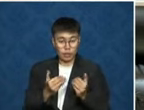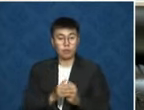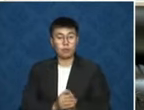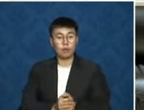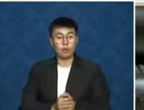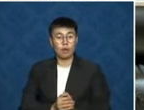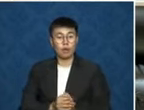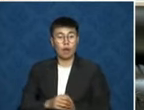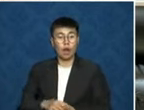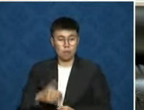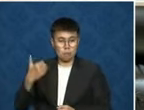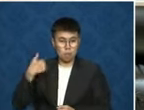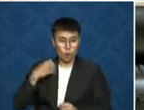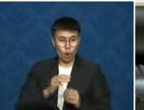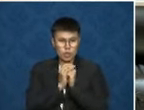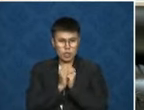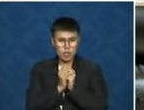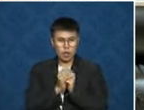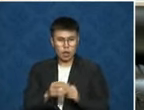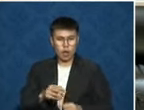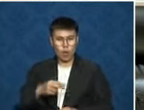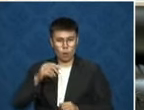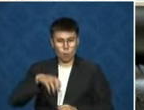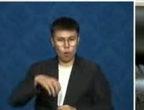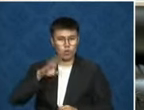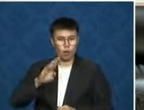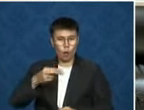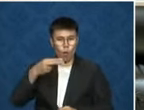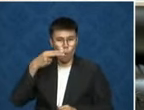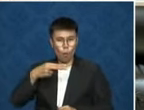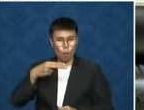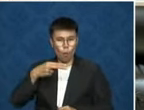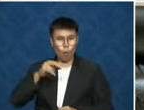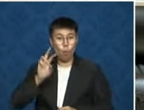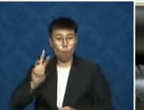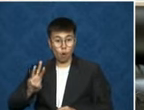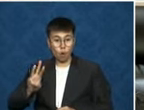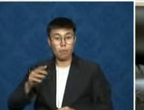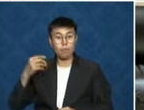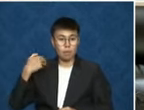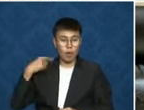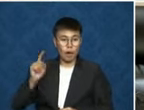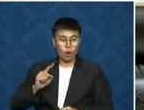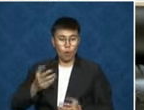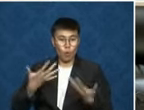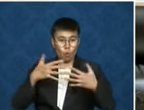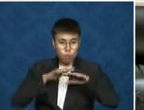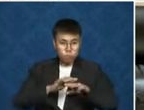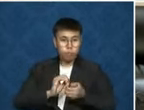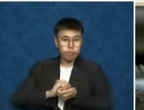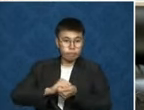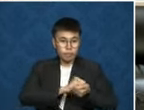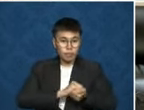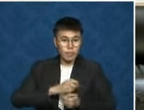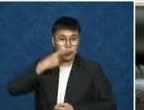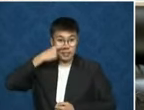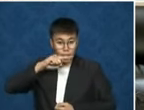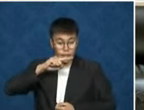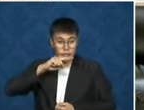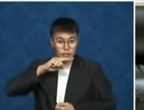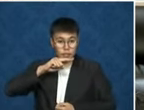ถึงหัวเว่ยที่จะเข้ามาลงทุนเรื่อง Ecosystem ด้าน AI ในประเทศไทยด้วยความร่วมมือเหล่านี้ระหว่างรัฐบาลไทย